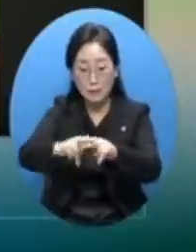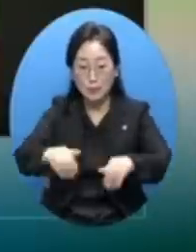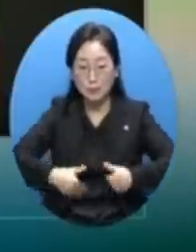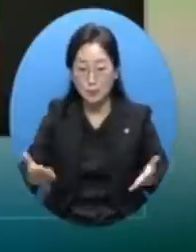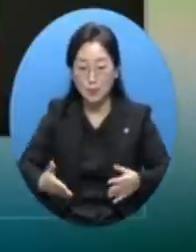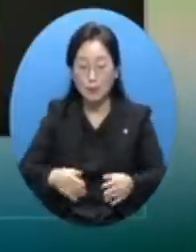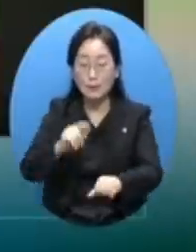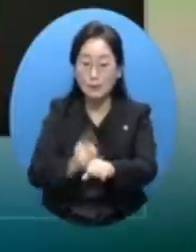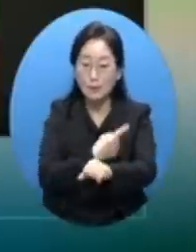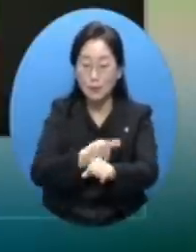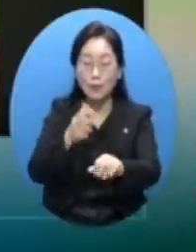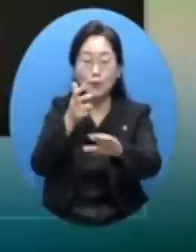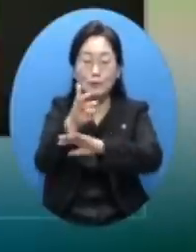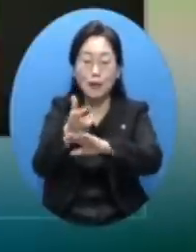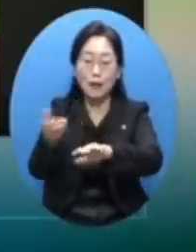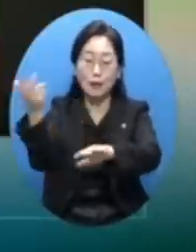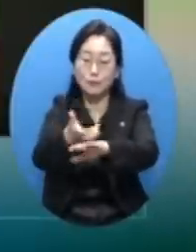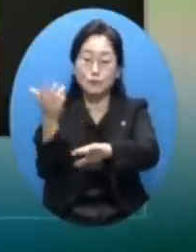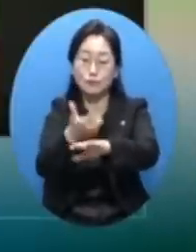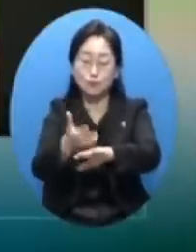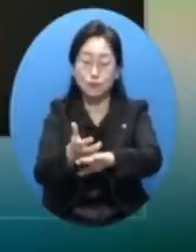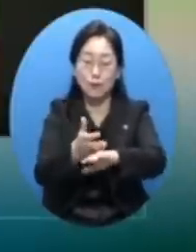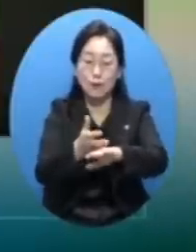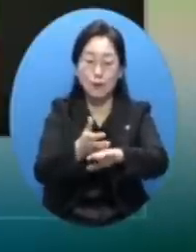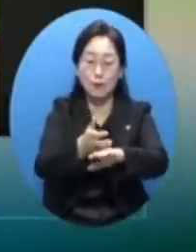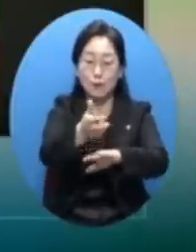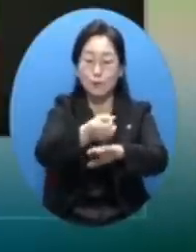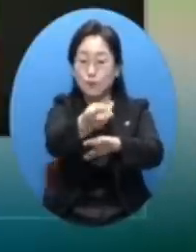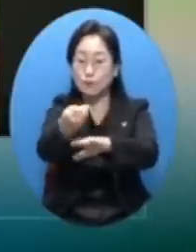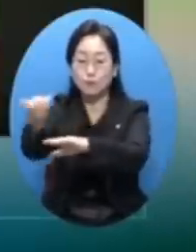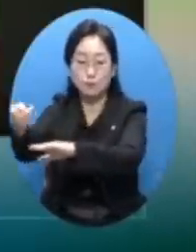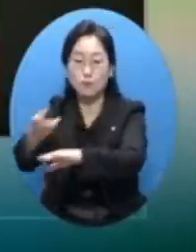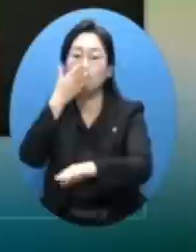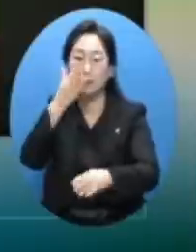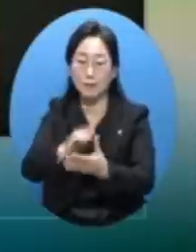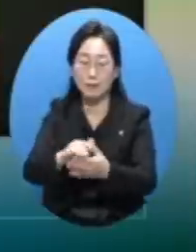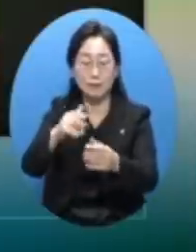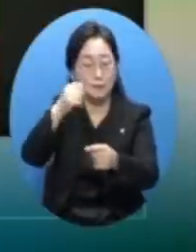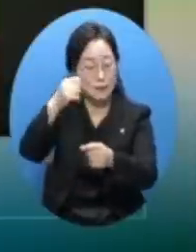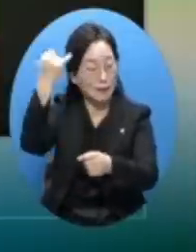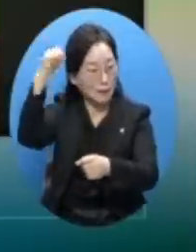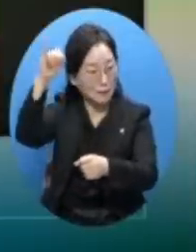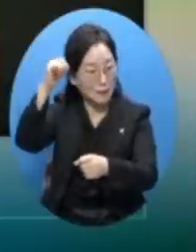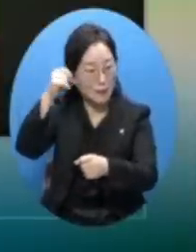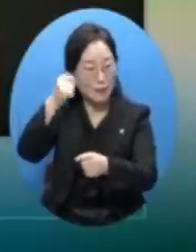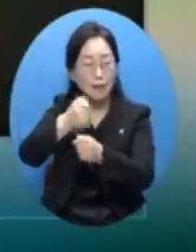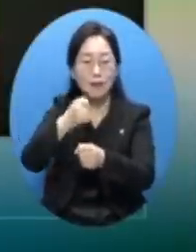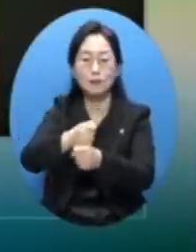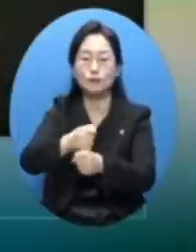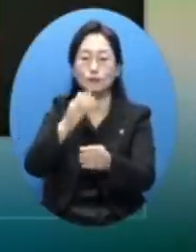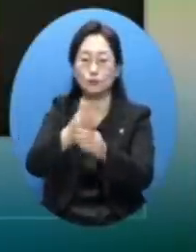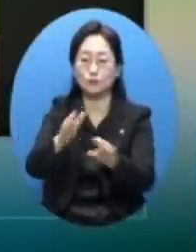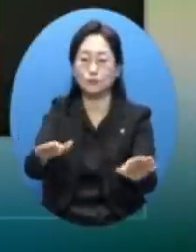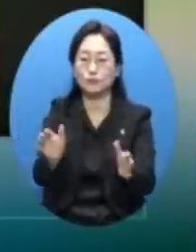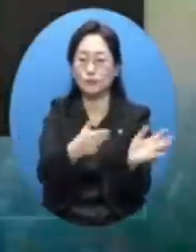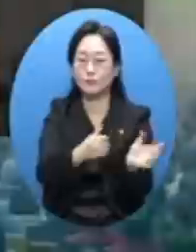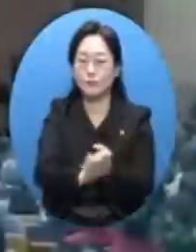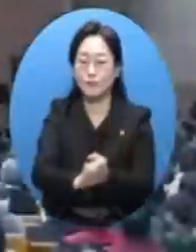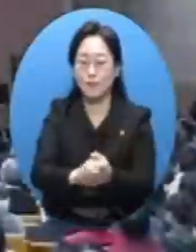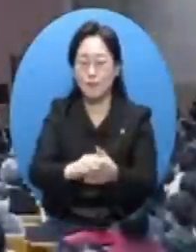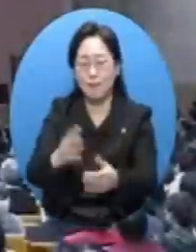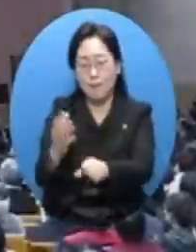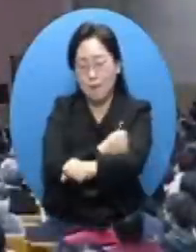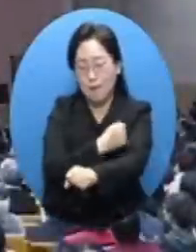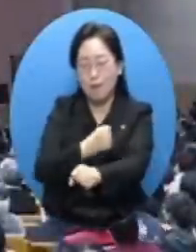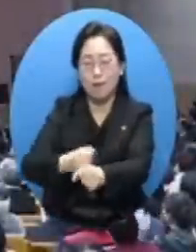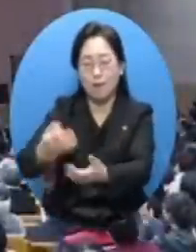개발해갖고 피자를 돌리고 있습니다. 그래서 돈을 엄청나게 벌고 미국 피자 시장 1위의 자리를 차지했는데 제가 뭐 도미노 피자 홍보